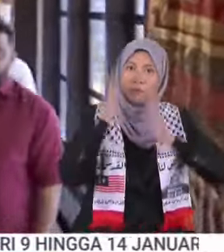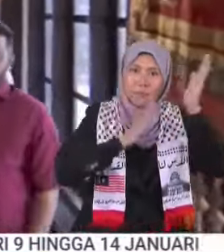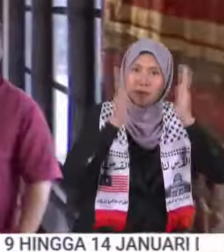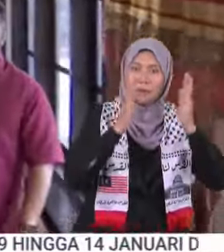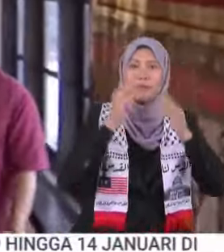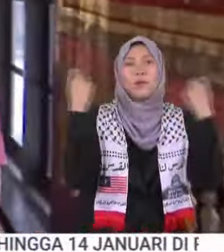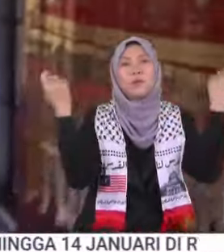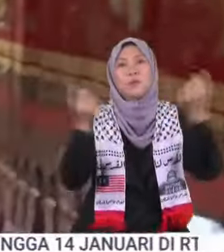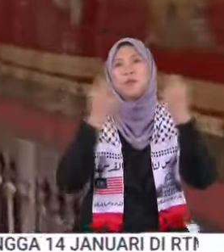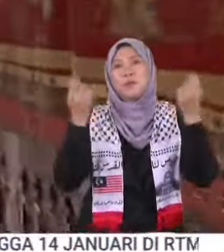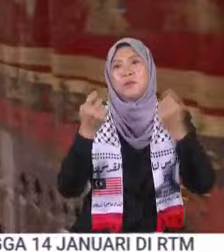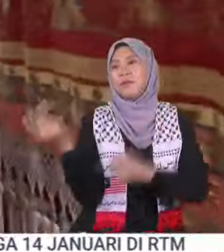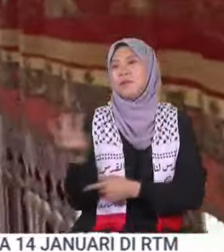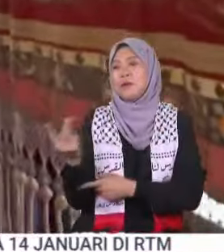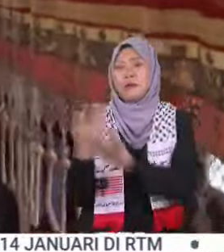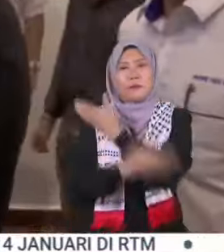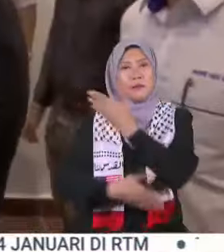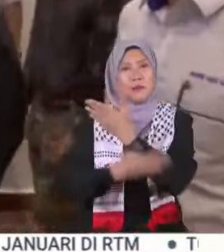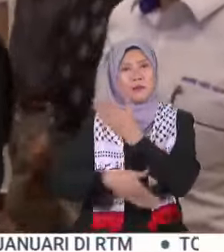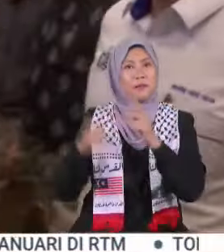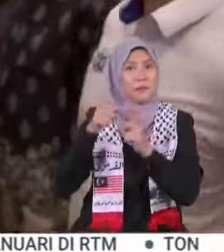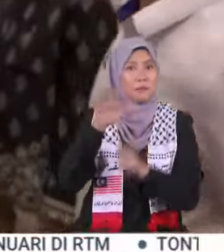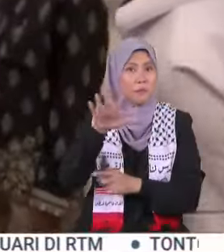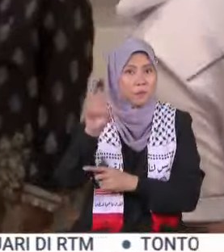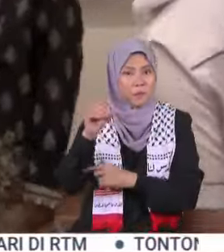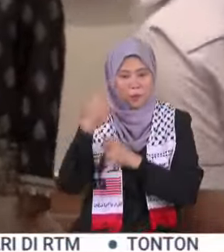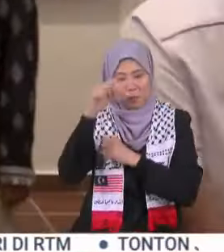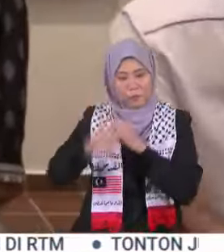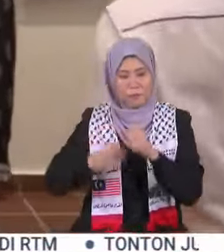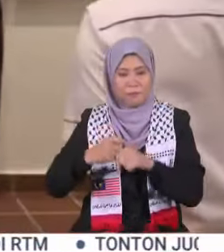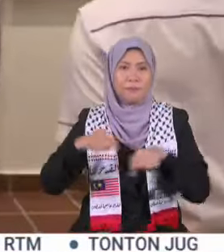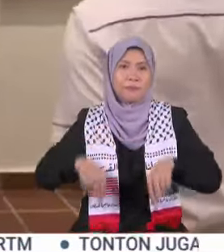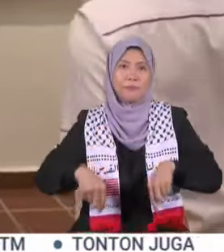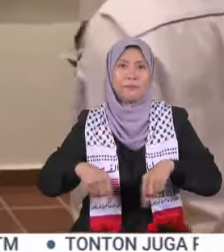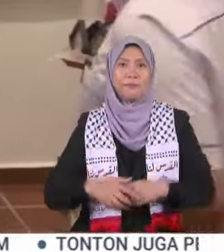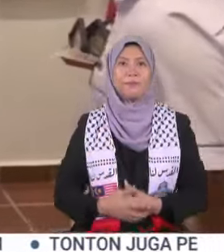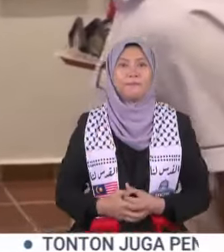seempena ulang tahun kedua-dua Negara ke-50 Tahun